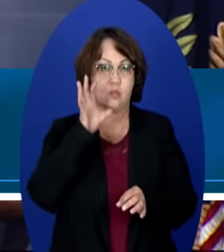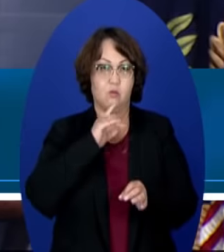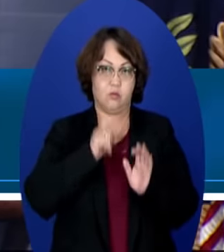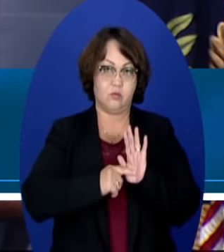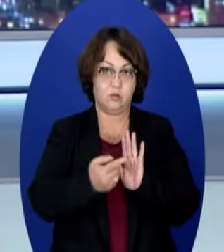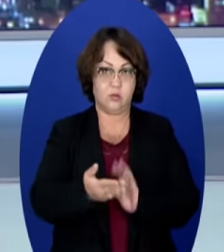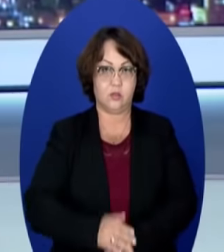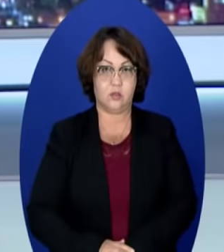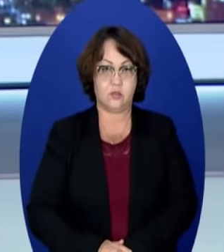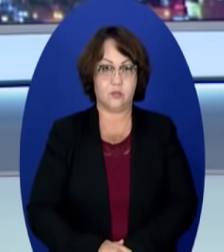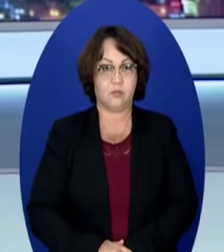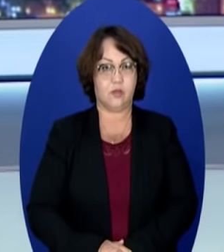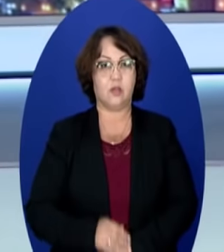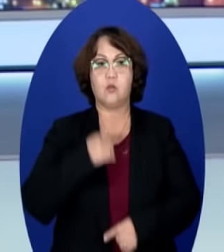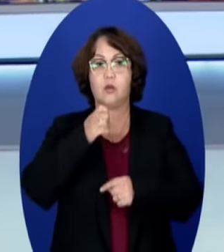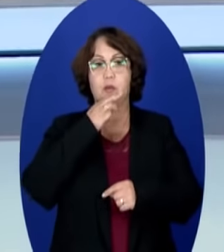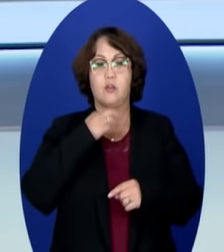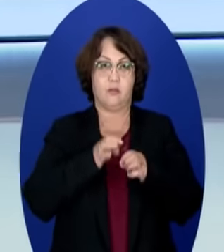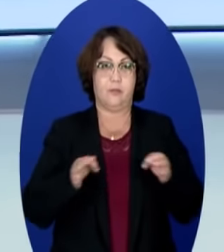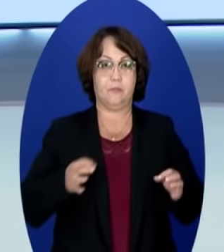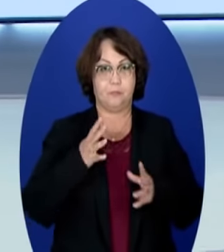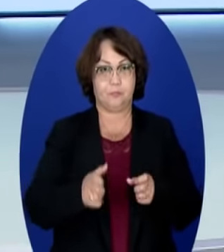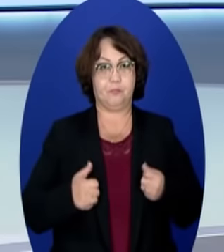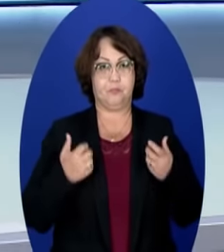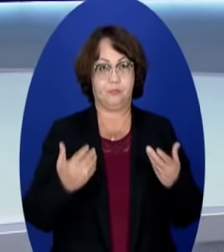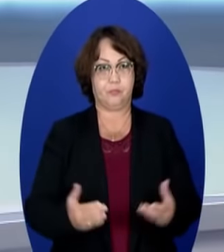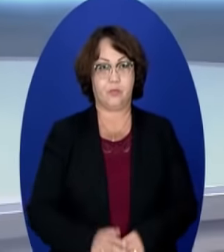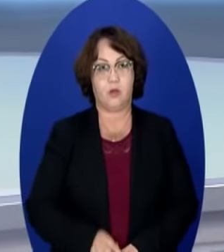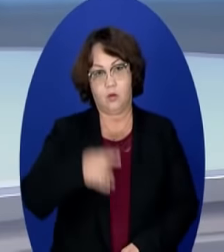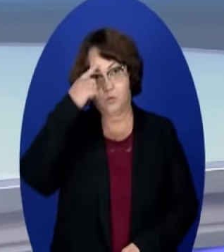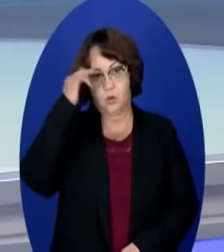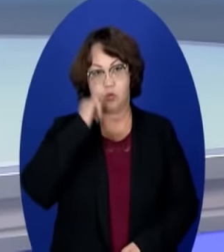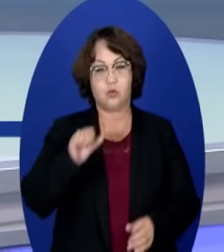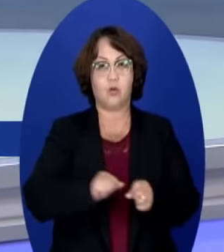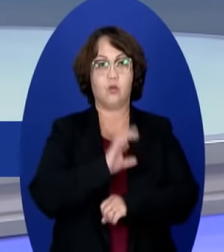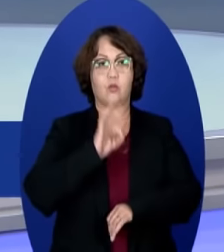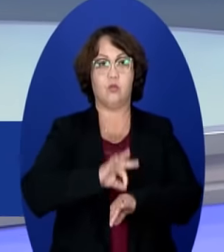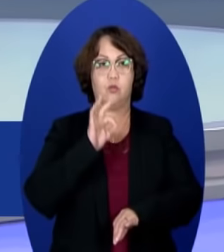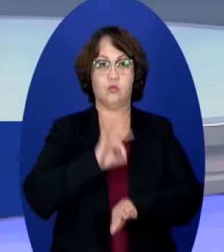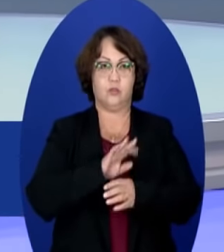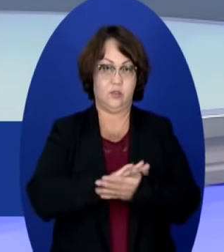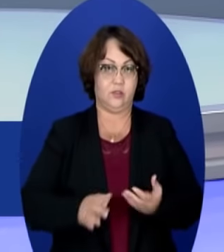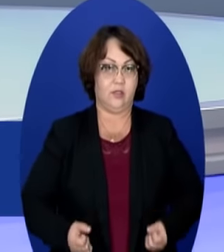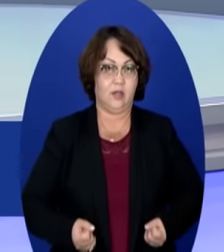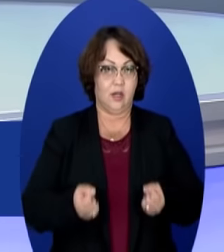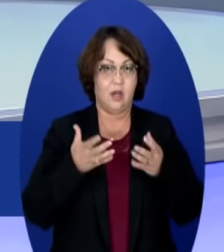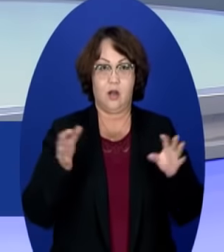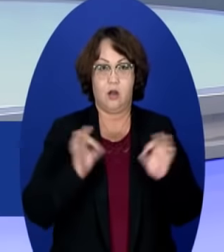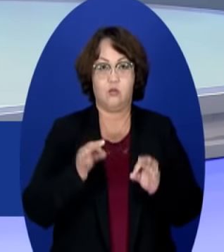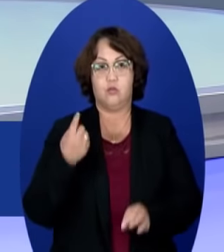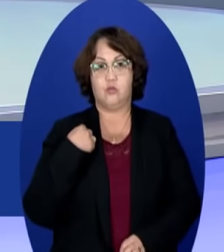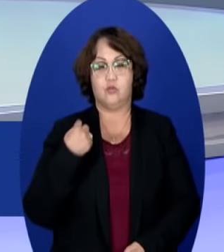илэрхийллээ. Одоо эдгээр мэдээний дэлгэрэнгүүд анхаарлаа хандуулно. Манай улсад коронавирусны шин тохиолдол нэмж бүртгэгдээгүй.